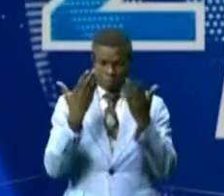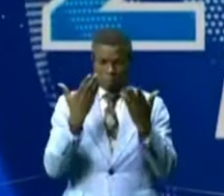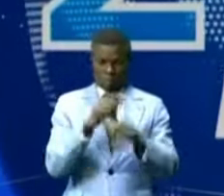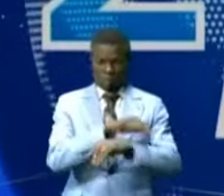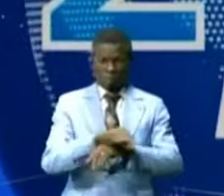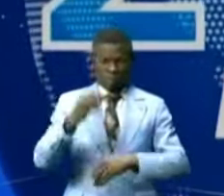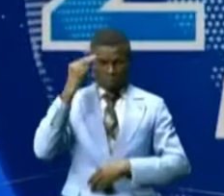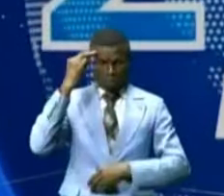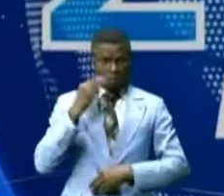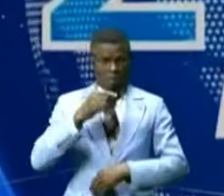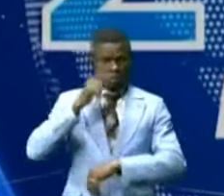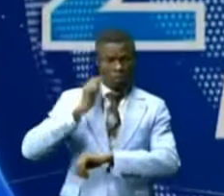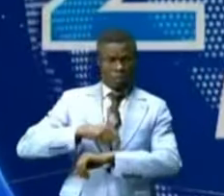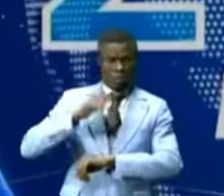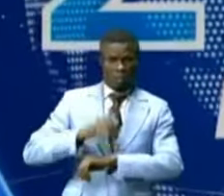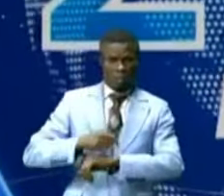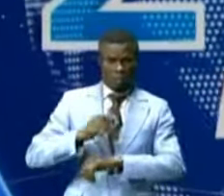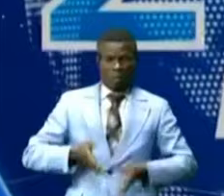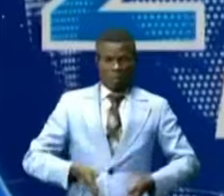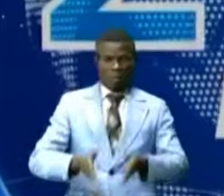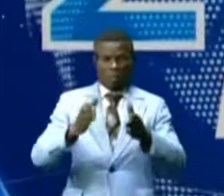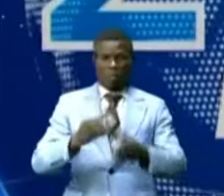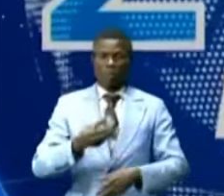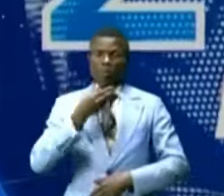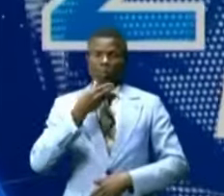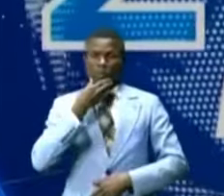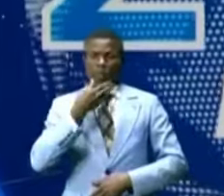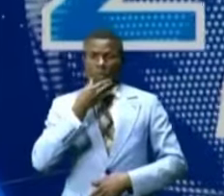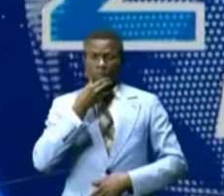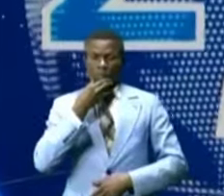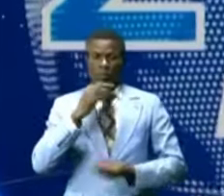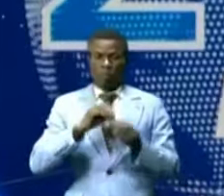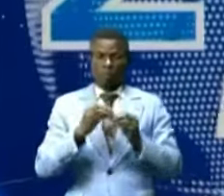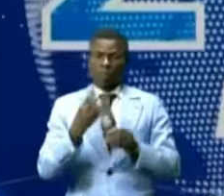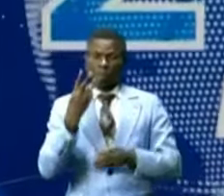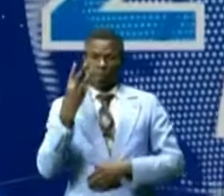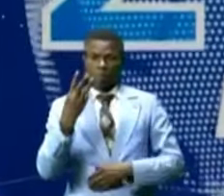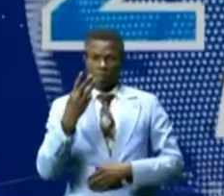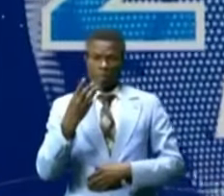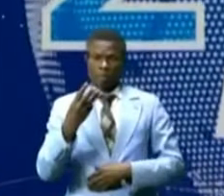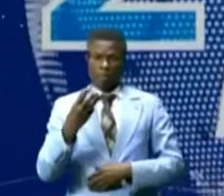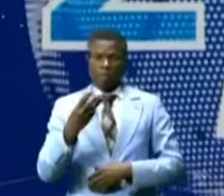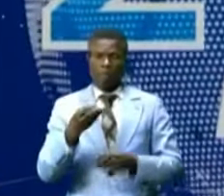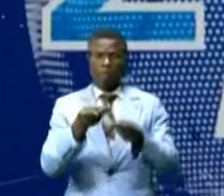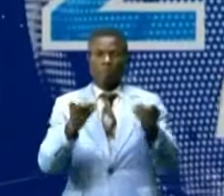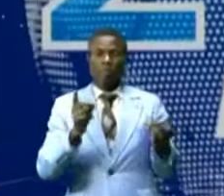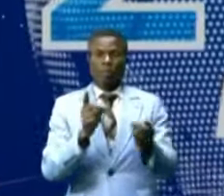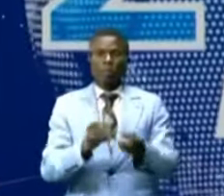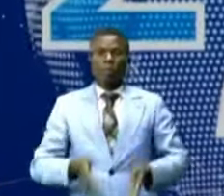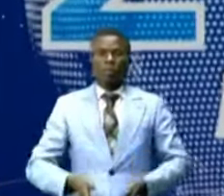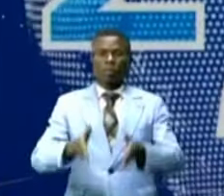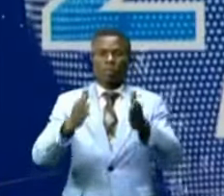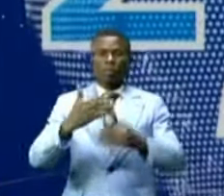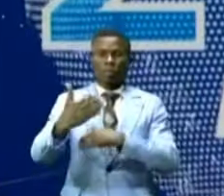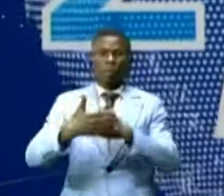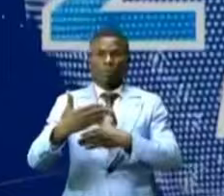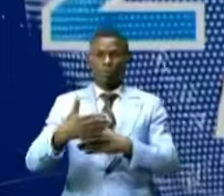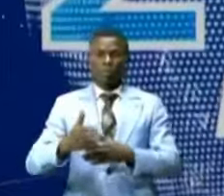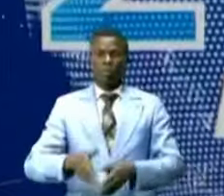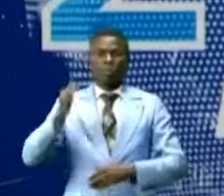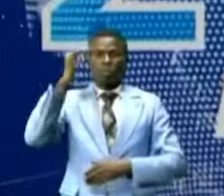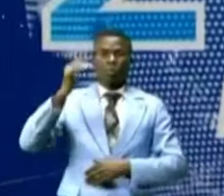ministère de la Justice sur l'avenue Mbujimaï numéro 3. Référence l'avenue en face de